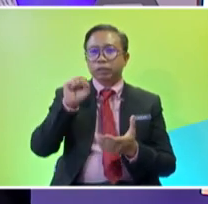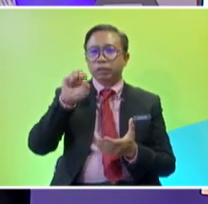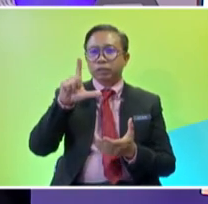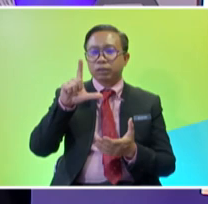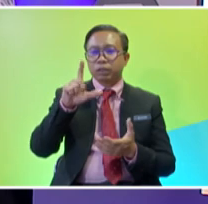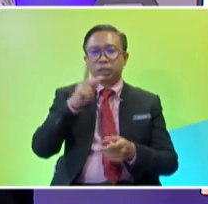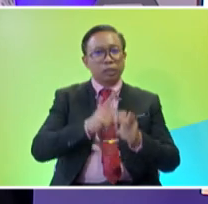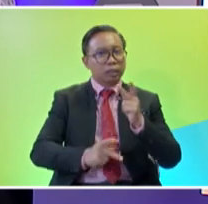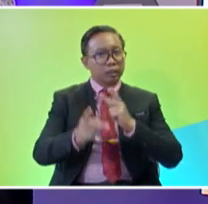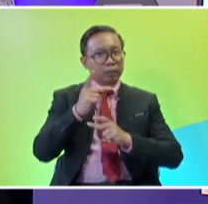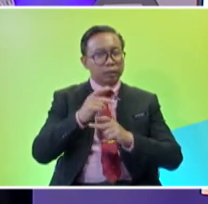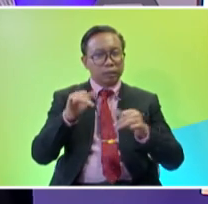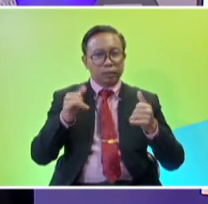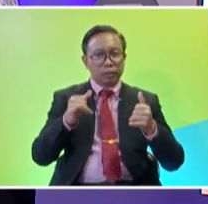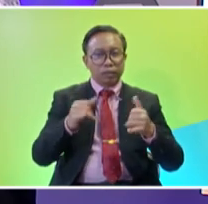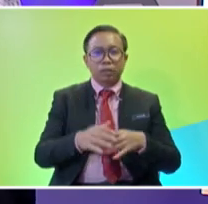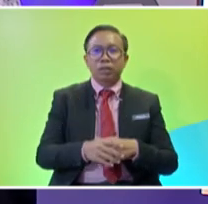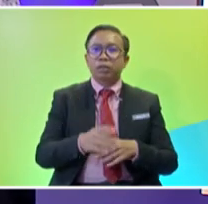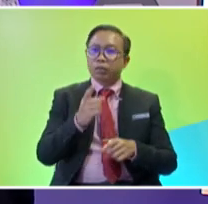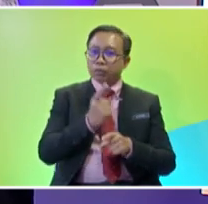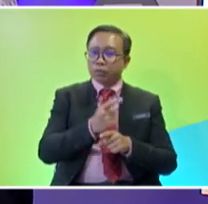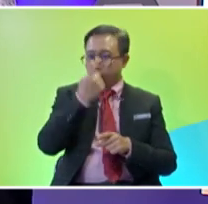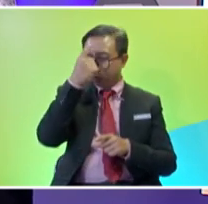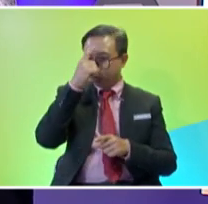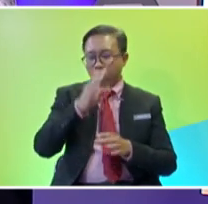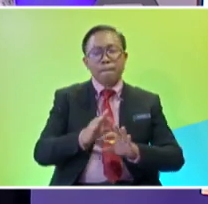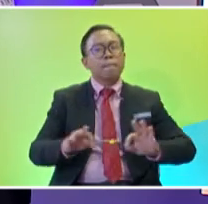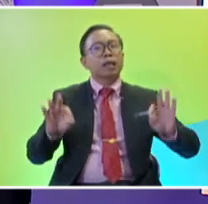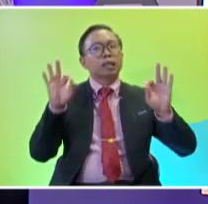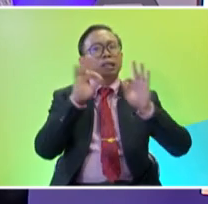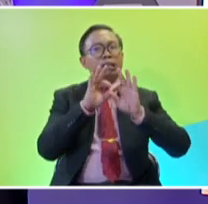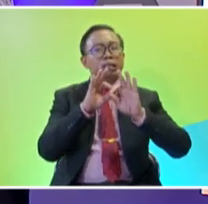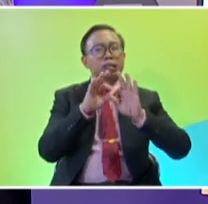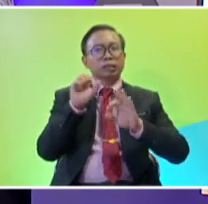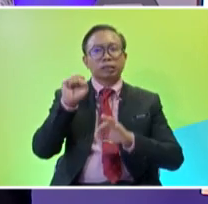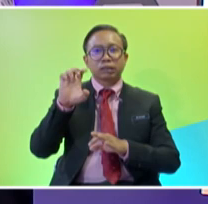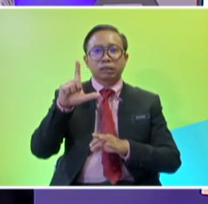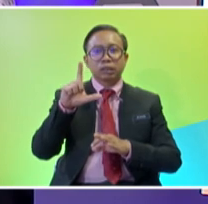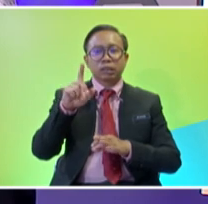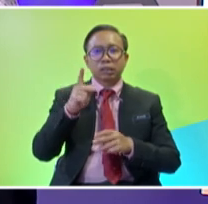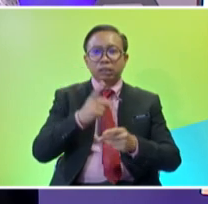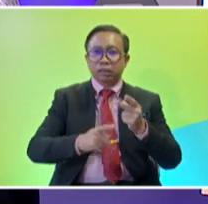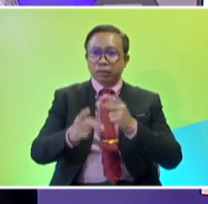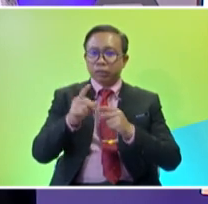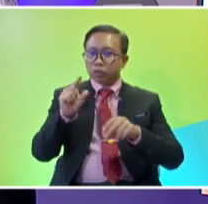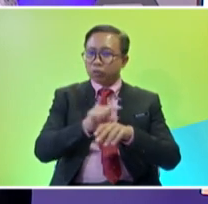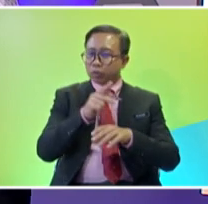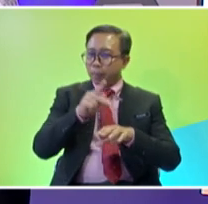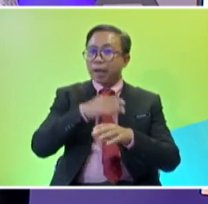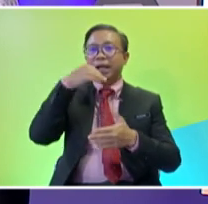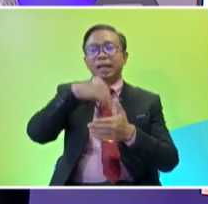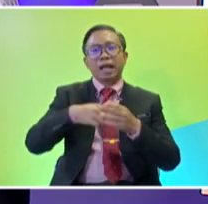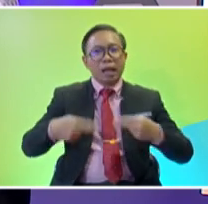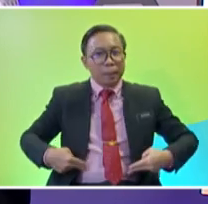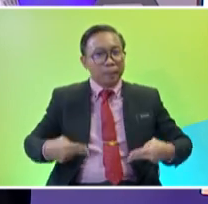ini dia memainkan peranannya sangat penting sebab aplikasi sel kimia diguna pakai dalam kehidupan